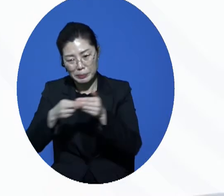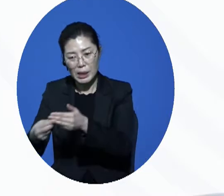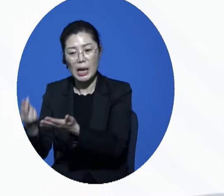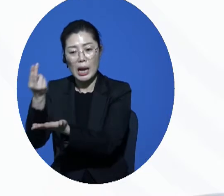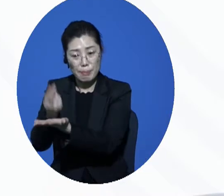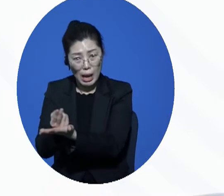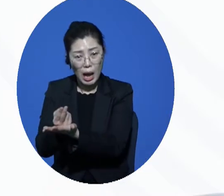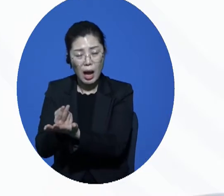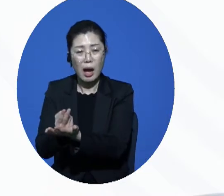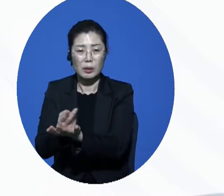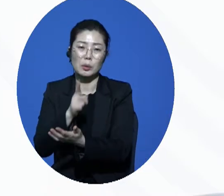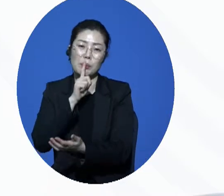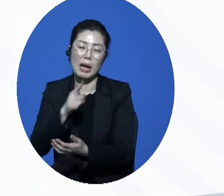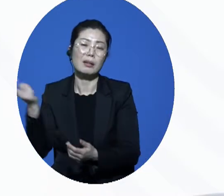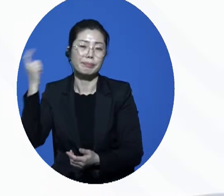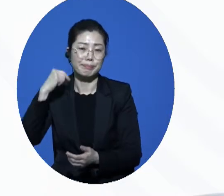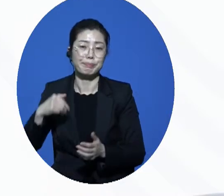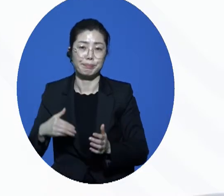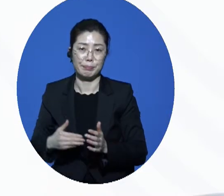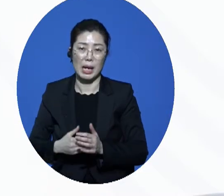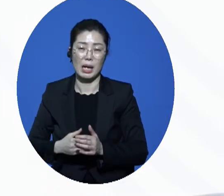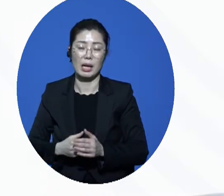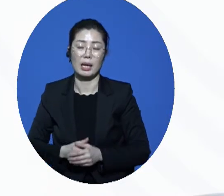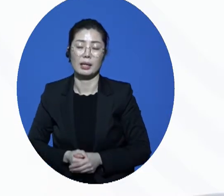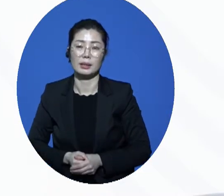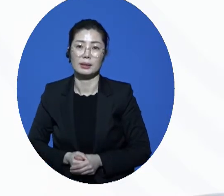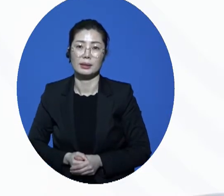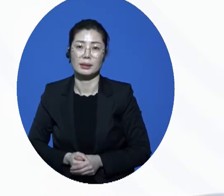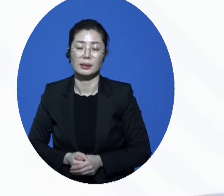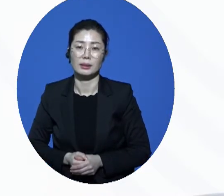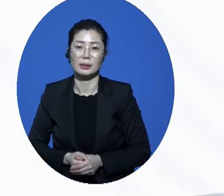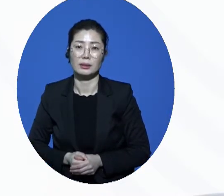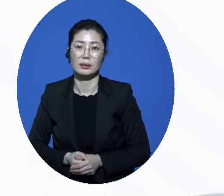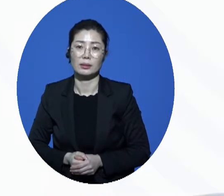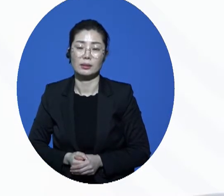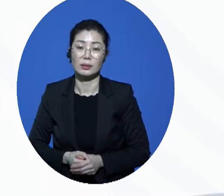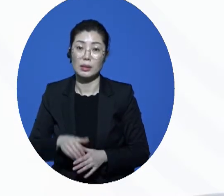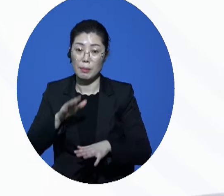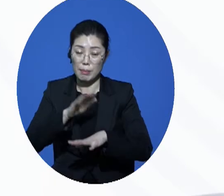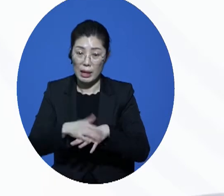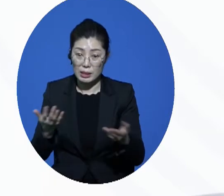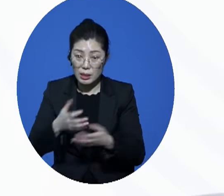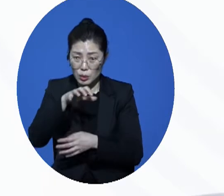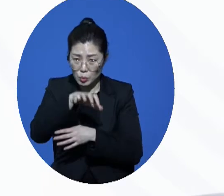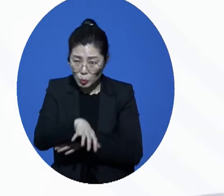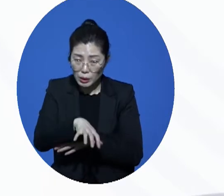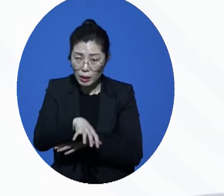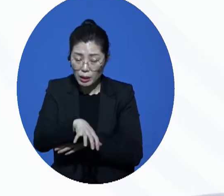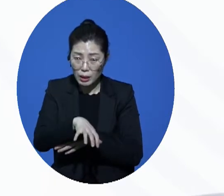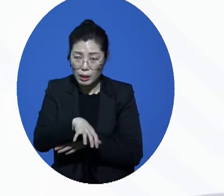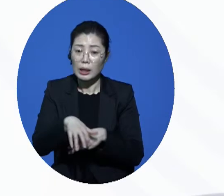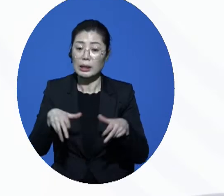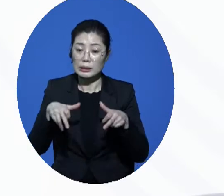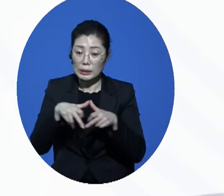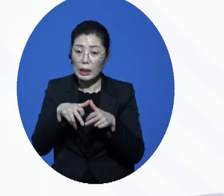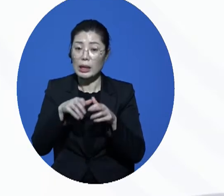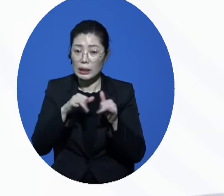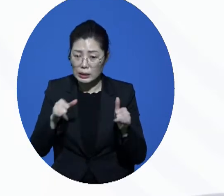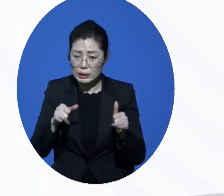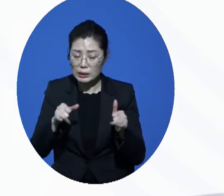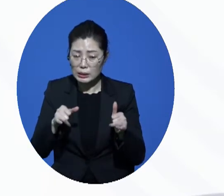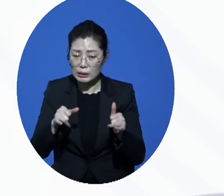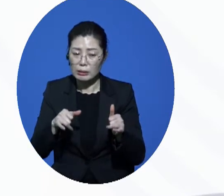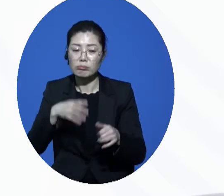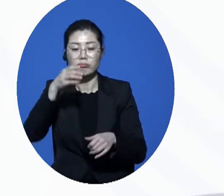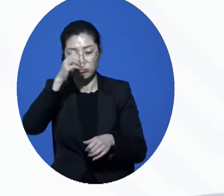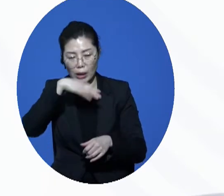한 바 있고, 더불어서 어떤 오지 내지는 농촌 지역에서의 장애인들 같은 경우에는 어떤 조치도